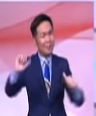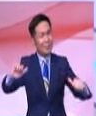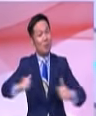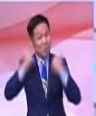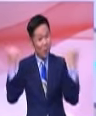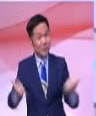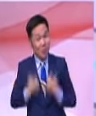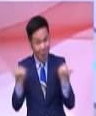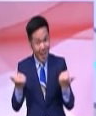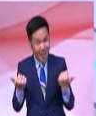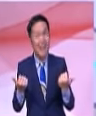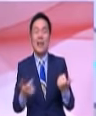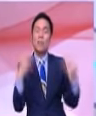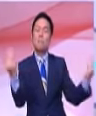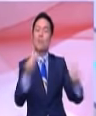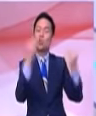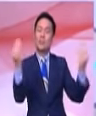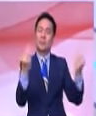silakan.